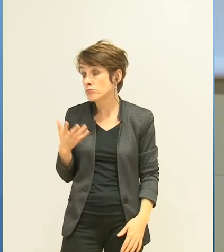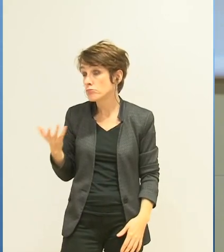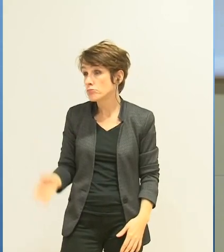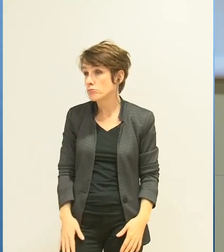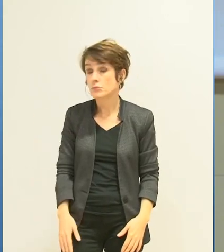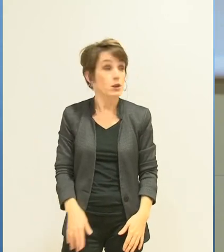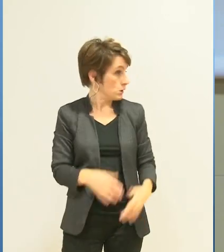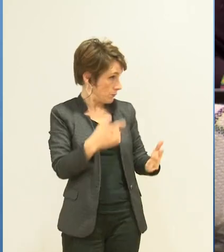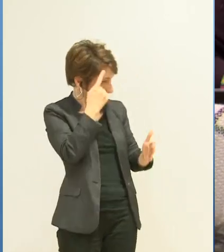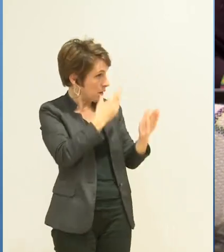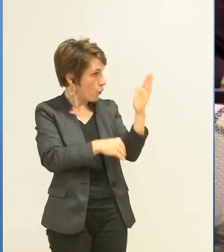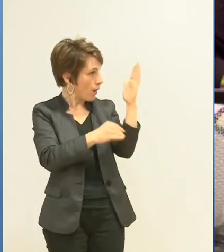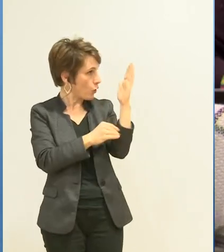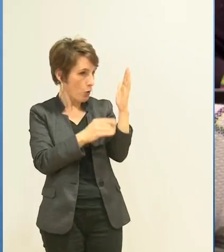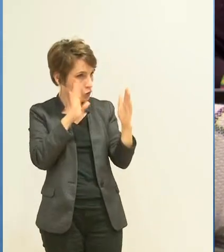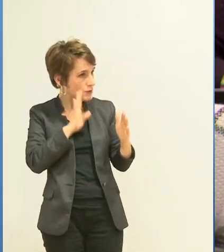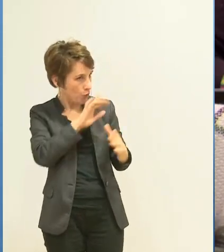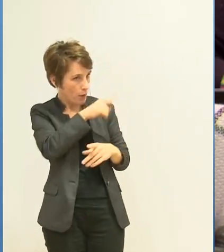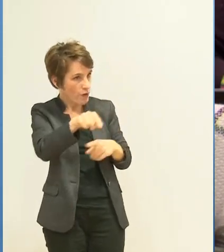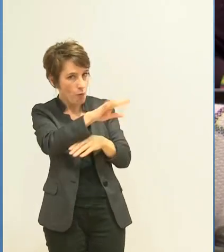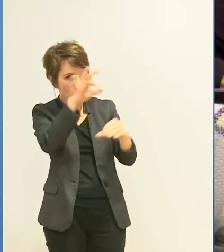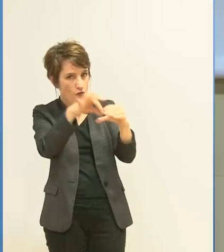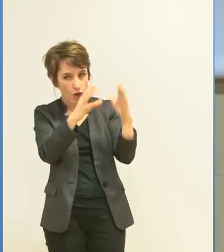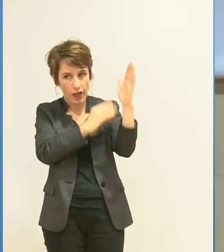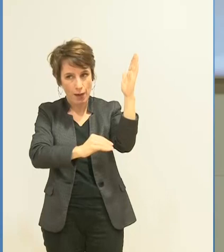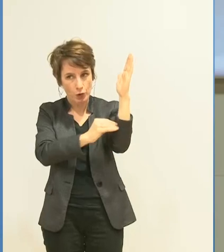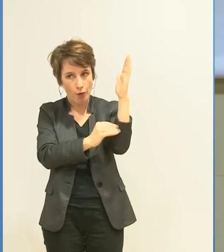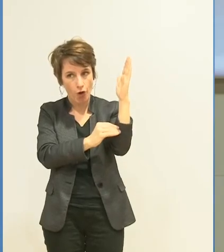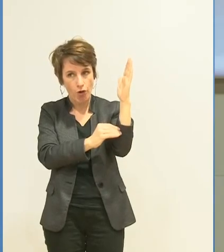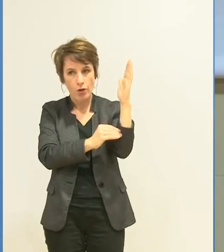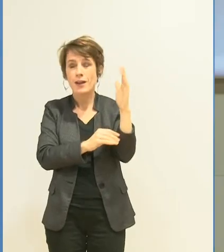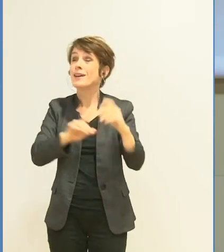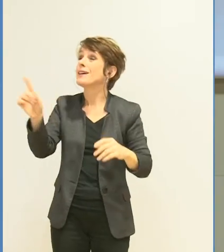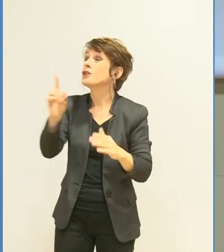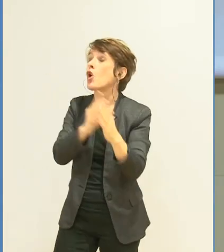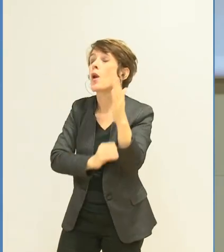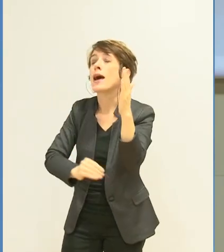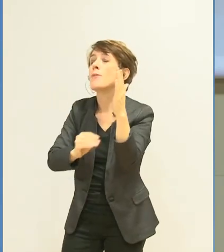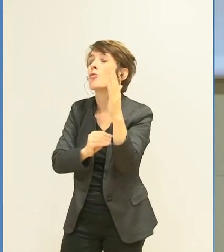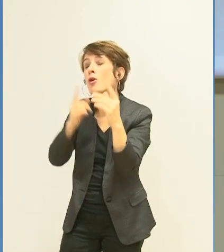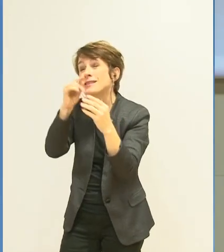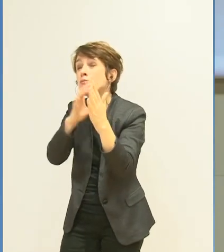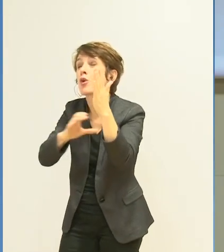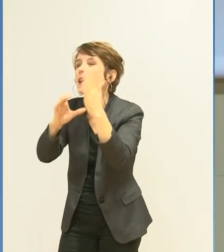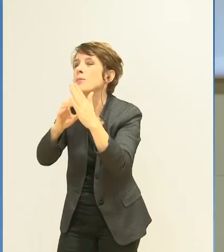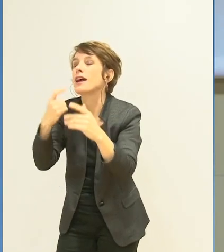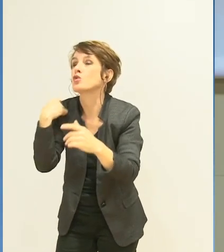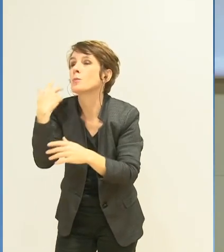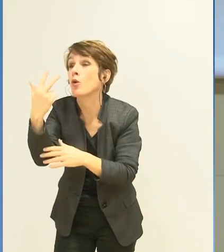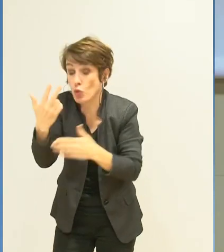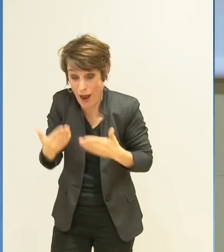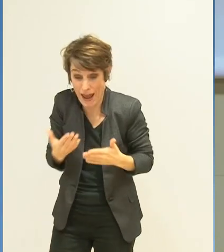je ne sais pour l'amendement donc je vous demande de voter l'amendement non mais l'amendement il sera délibération de nous trois nous sommes là dans l'explication de vote de libération de 0,2